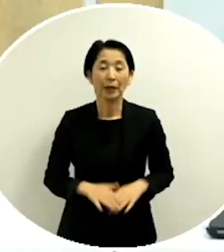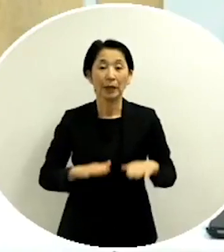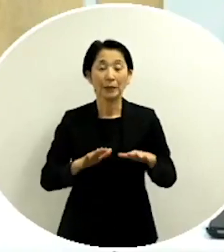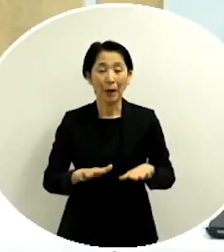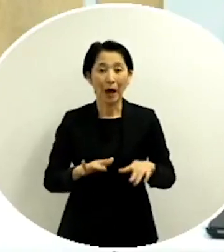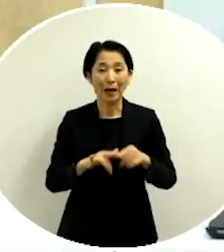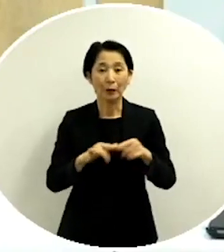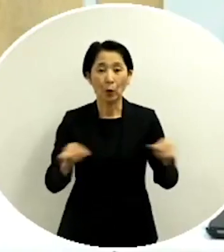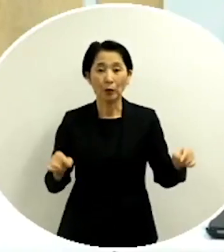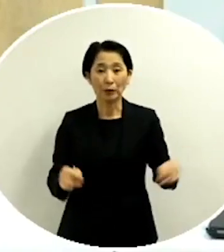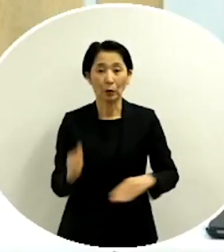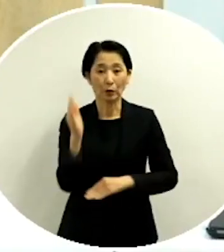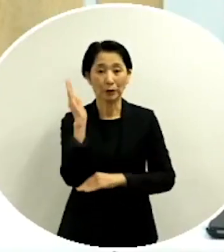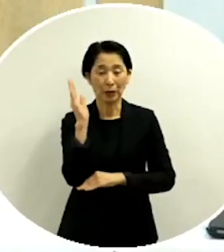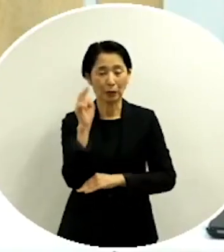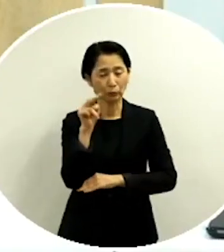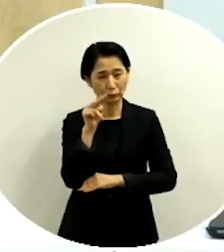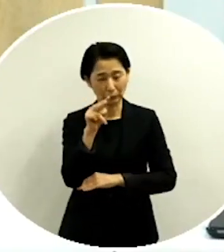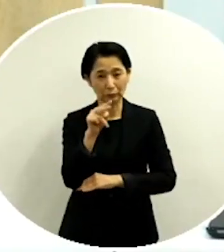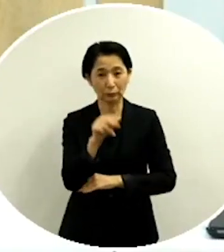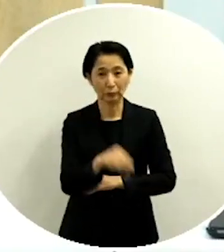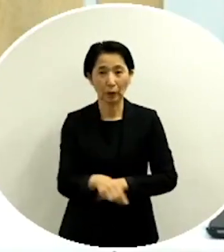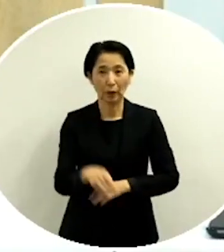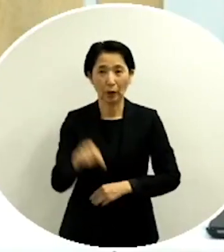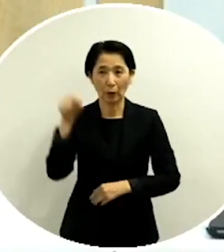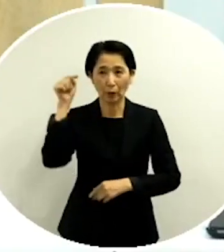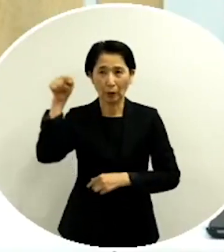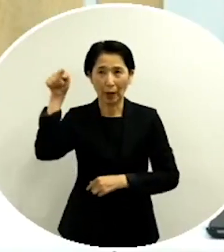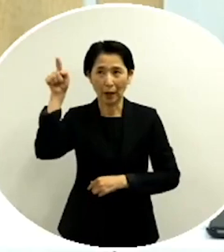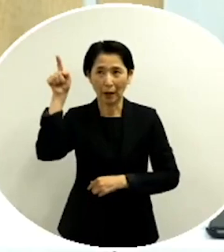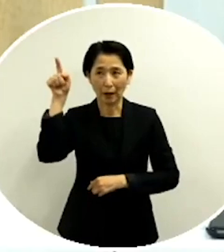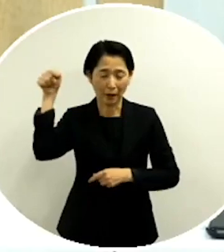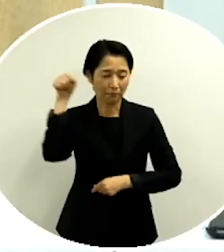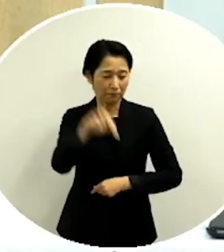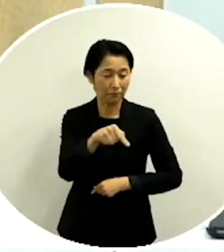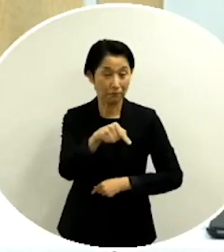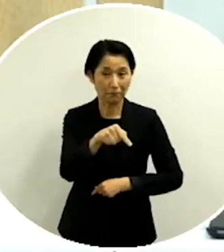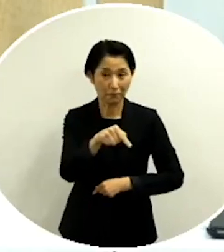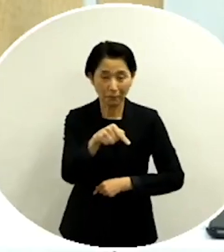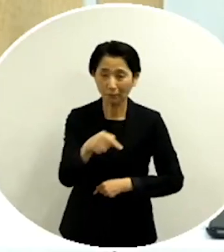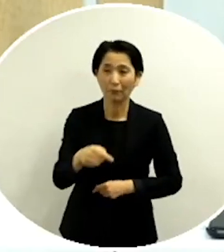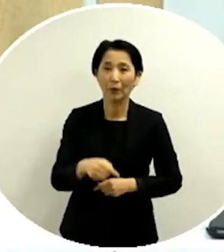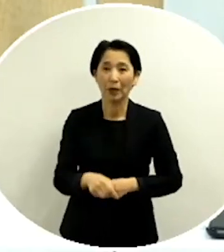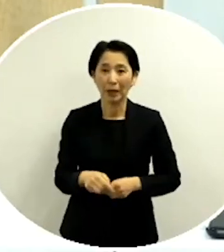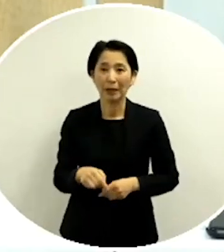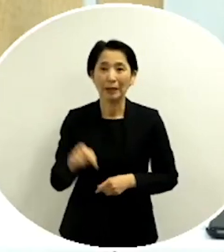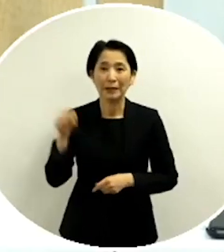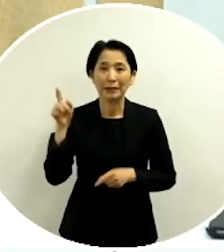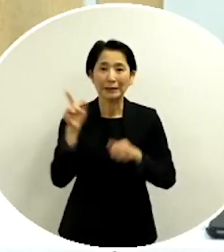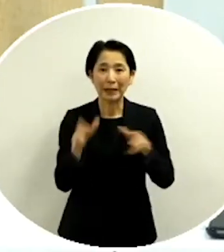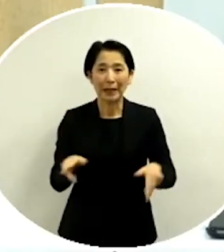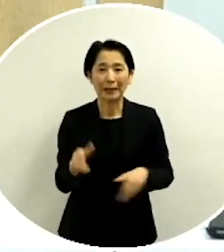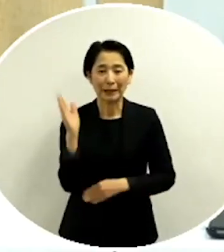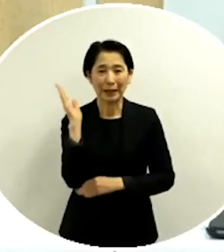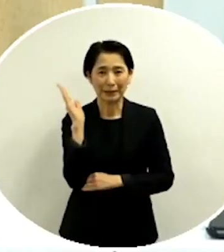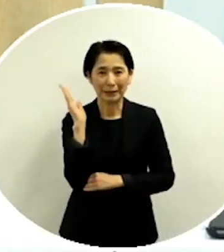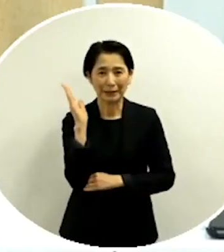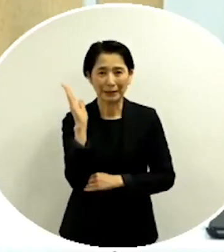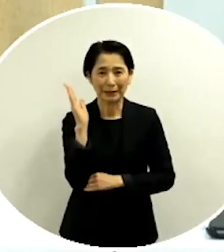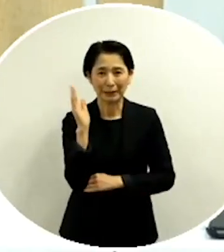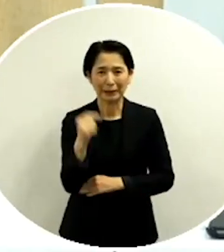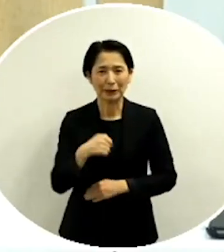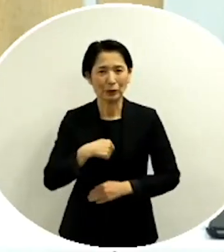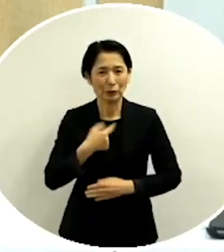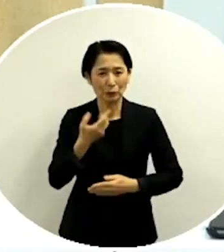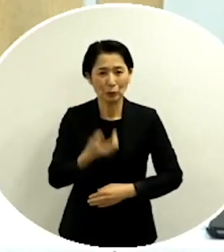の政治を見ますとどうしても上からの押しつけの政治そして政治の私物化これが問題になっ